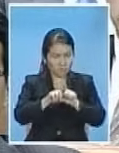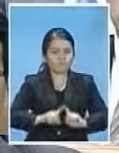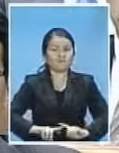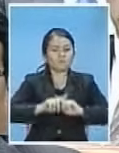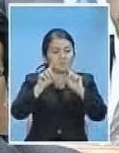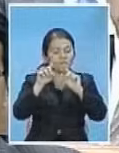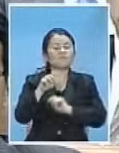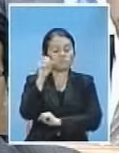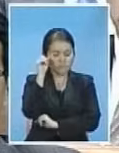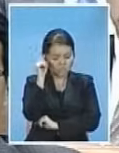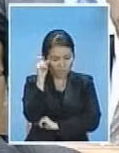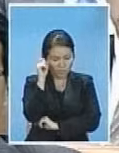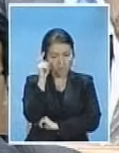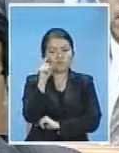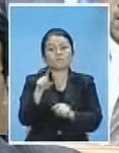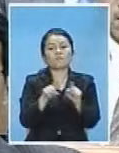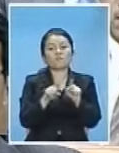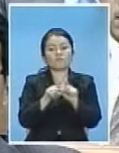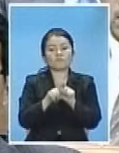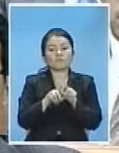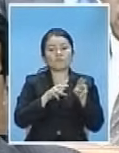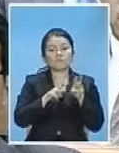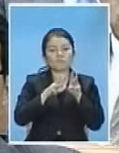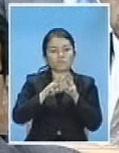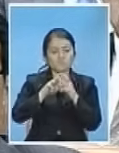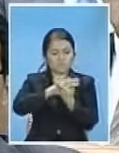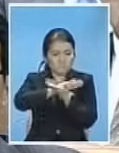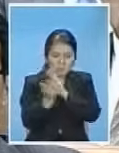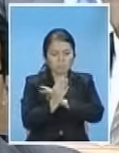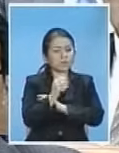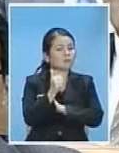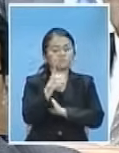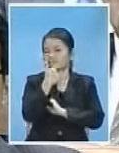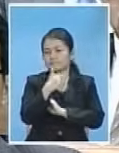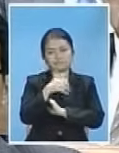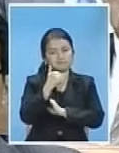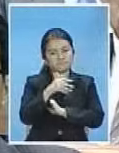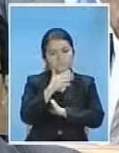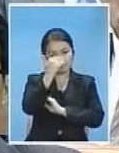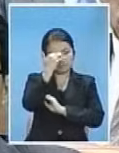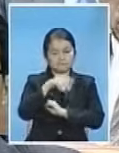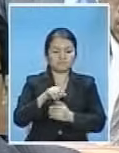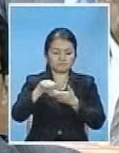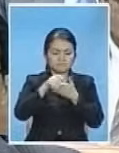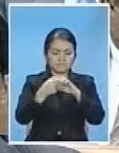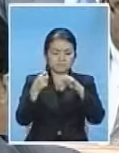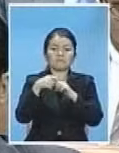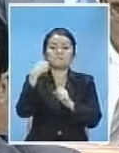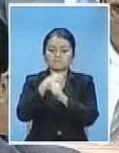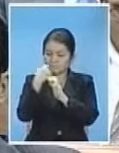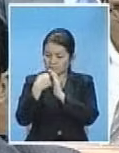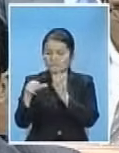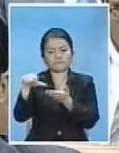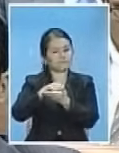ผมเห็นใจครับผมไม่หวังว่าท่านจะเปลี่ยนหลังมือเป็นหน้ามือได้ทันทีเพราะพอผิดพลาดเรื่องนี้แล้วแก้ย